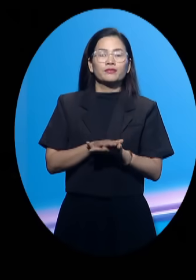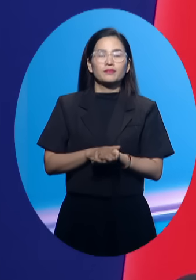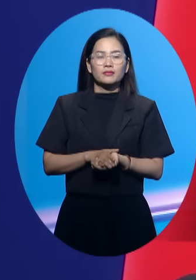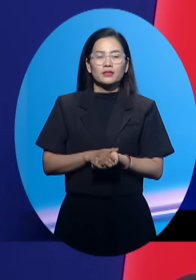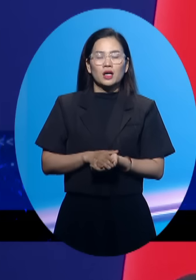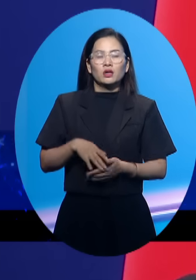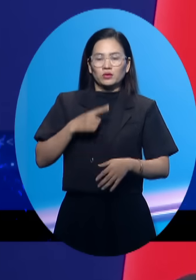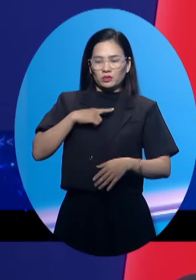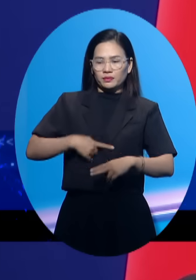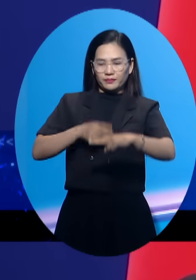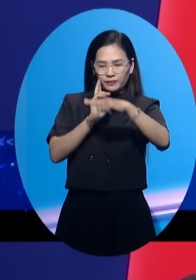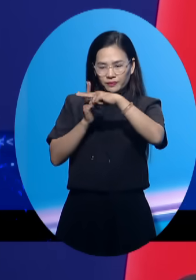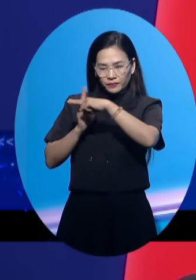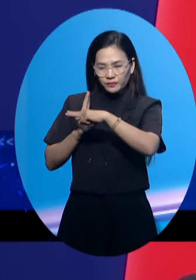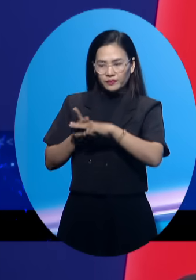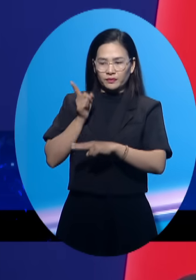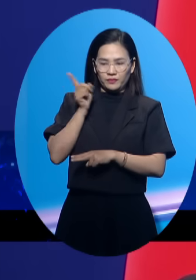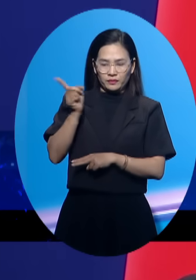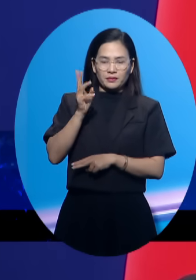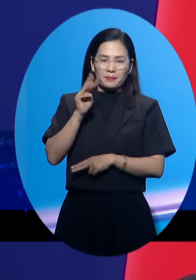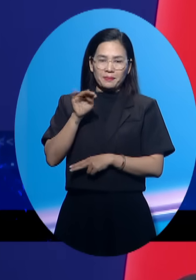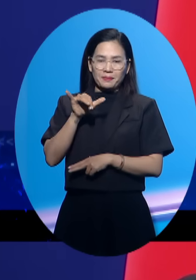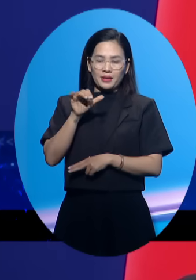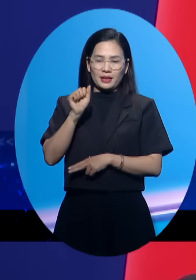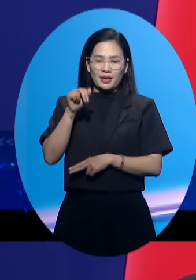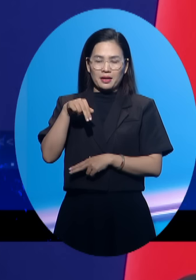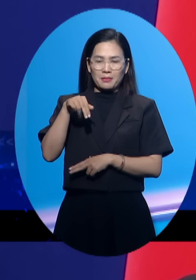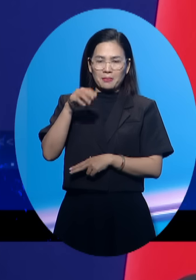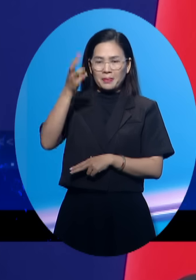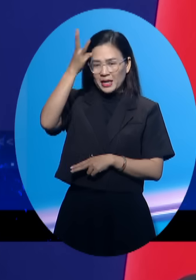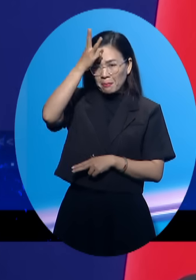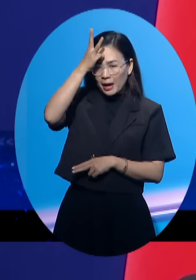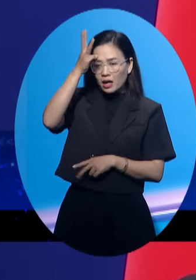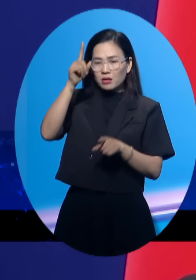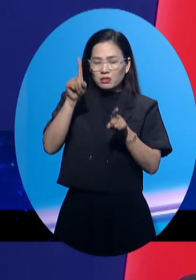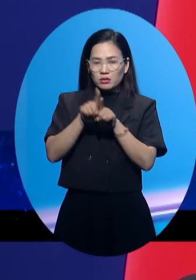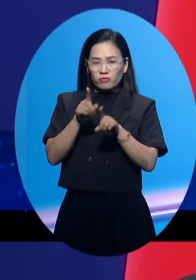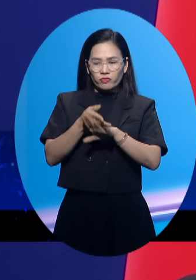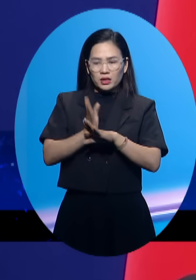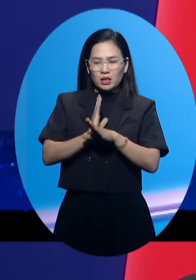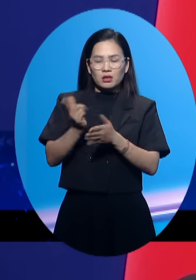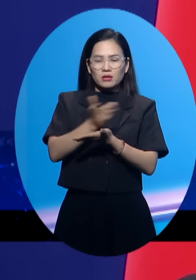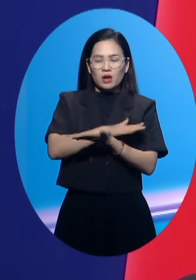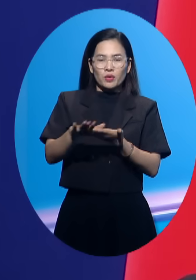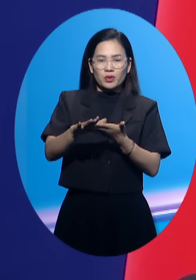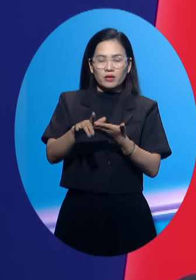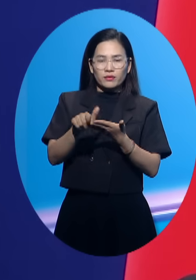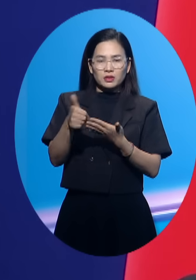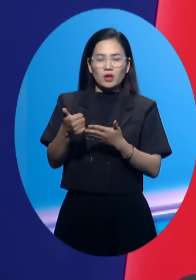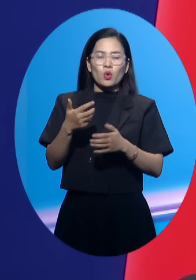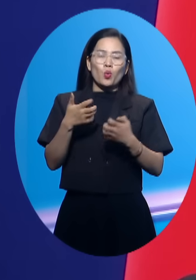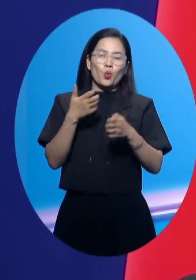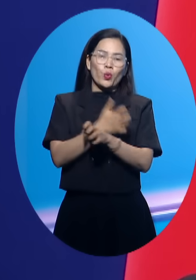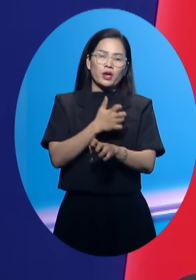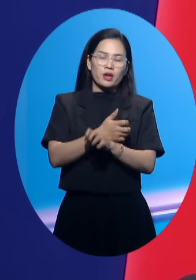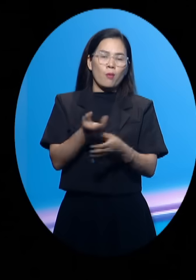lần nữa yêu cầu tất cả các bên trong cuộc xung đột chấm dứt giao tranh ngay lập tức và có hành động cụ thể, tránh để một vụ việc tương tự xảy ra gây nguy